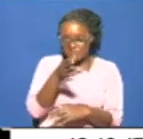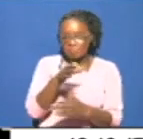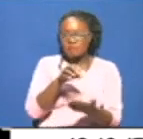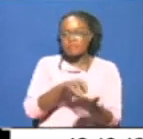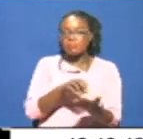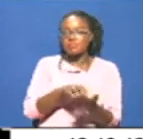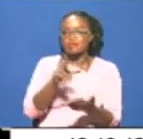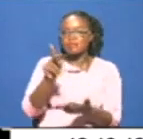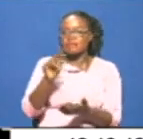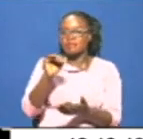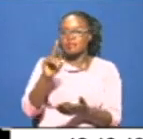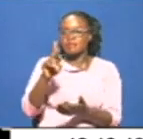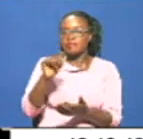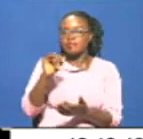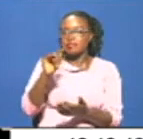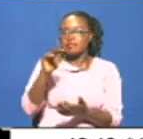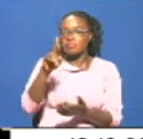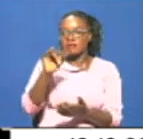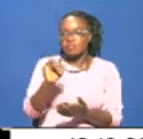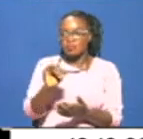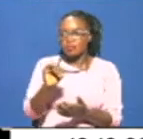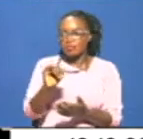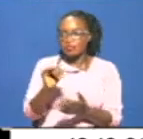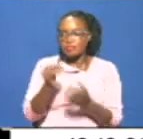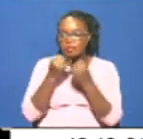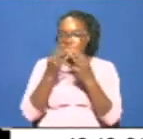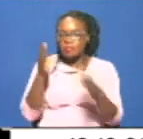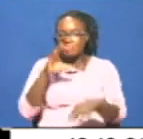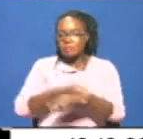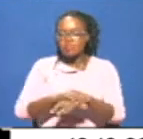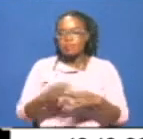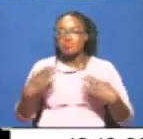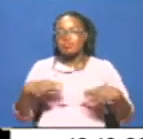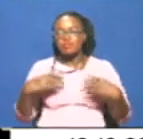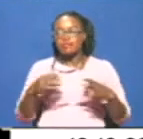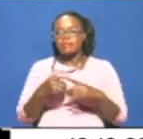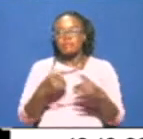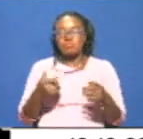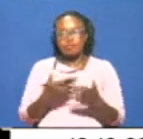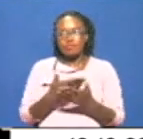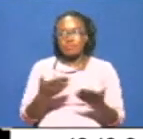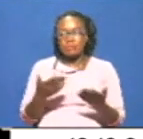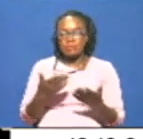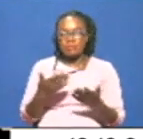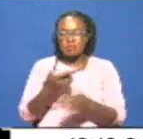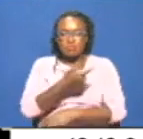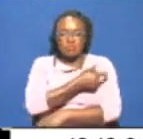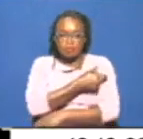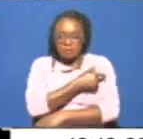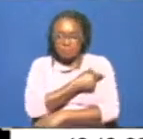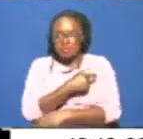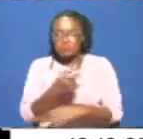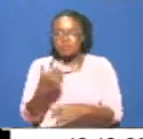Kiritiri walivamia nyumba ya mshukiwa huyo baada ya kupashwa habari na wananchi, ambapo walipata bangi ya thamani shilingi